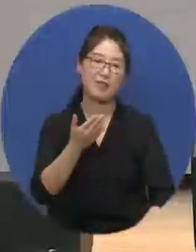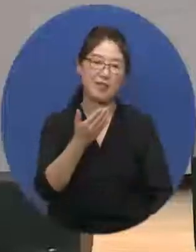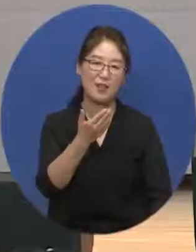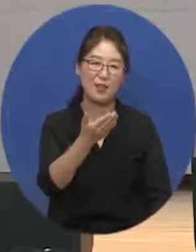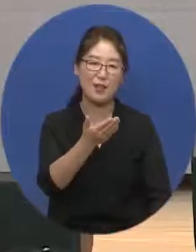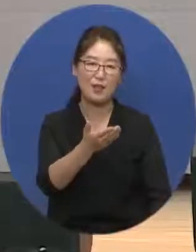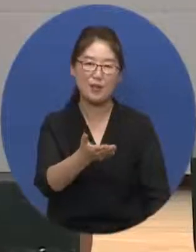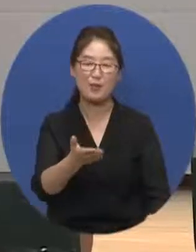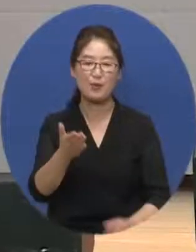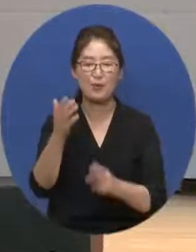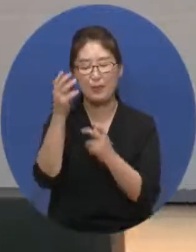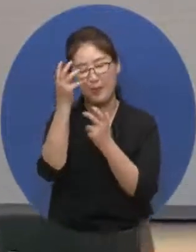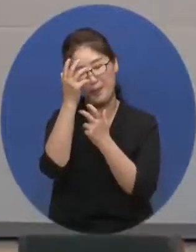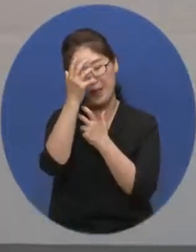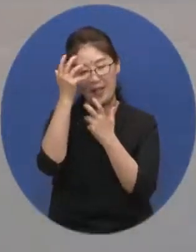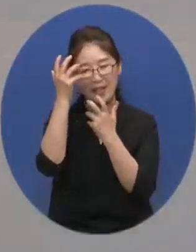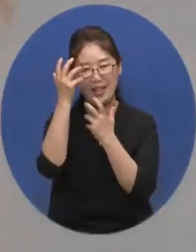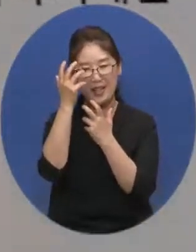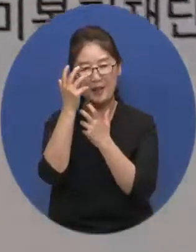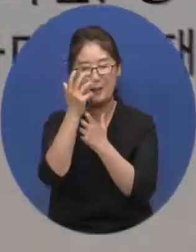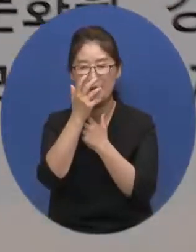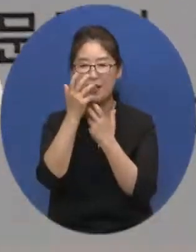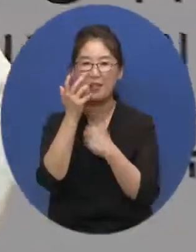그대에게 취할 수 있게